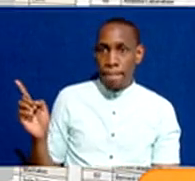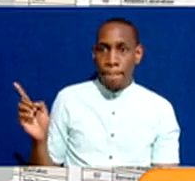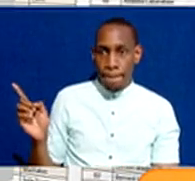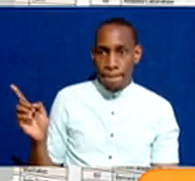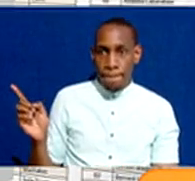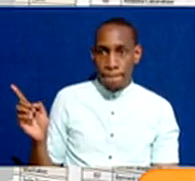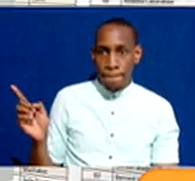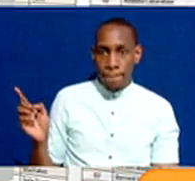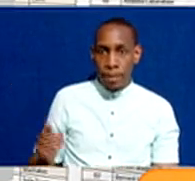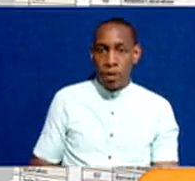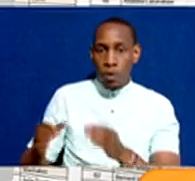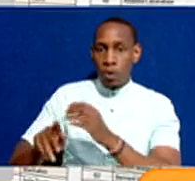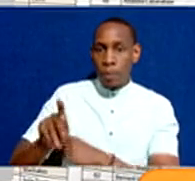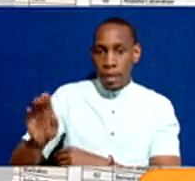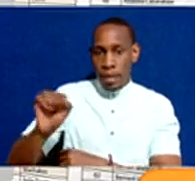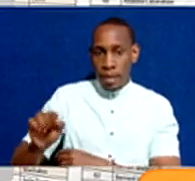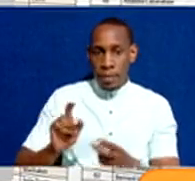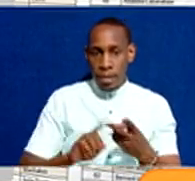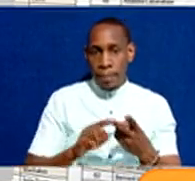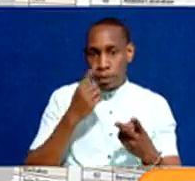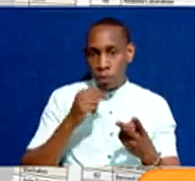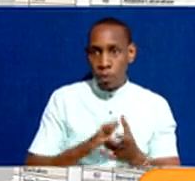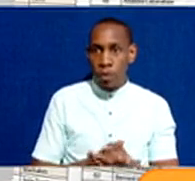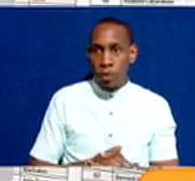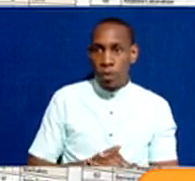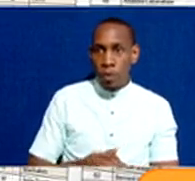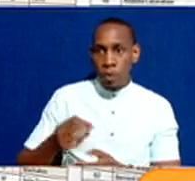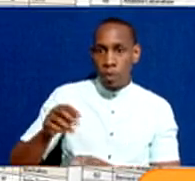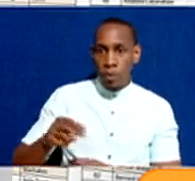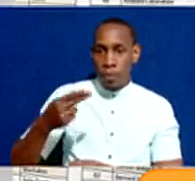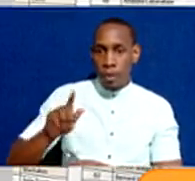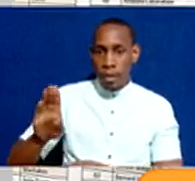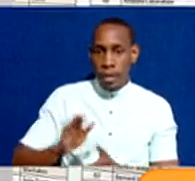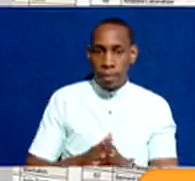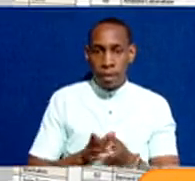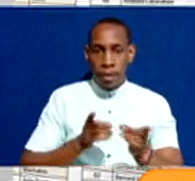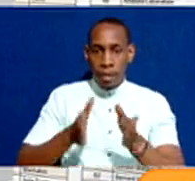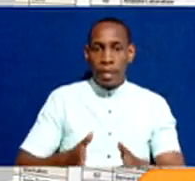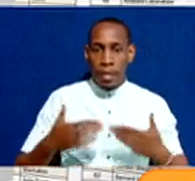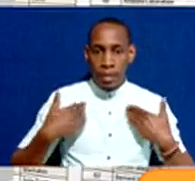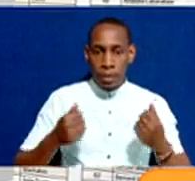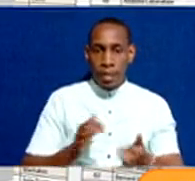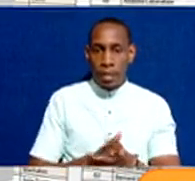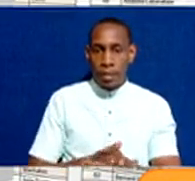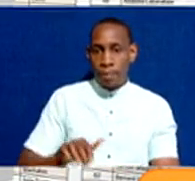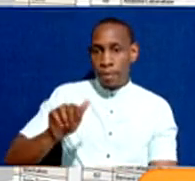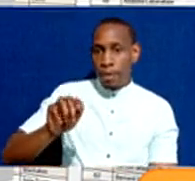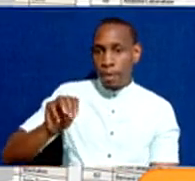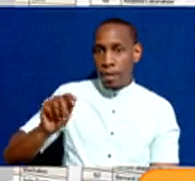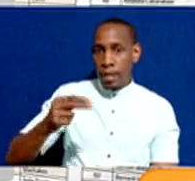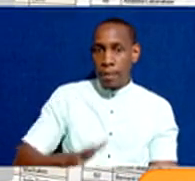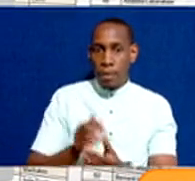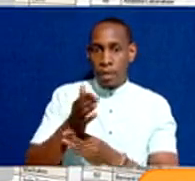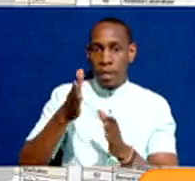la ukadiriaji wa ubora wa bidhaa KEBS na Charles Ringera wa HELB, mkurugenzi mkuu wa huduma za afya Dr. Patrick Amoth,